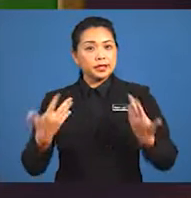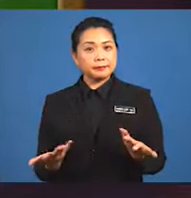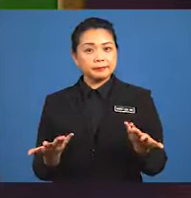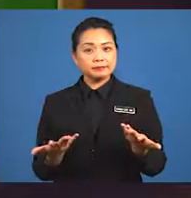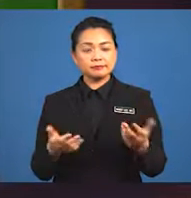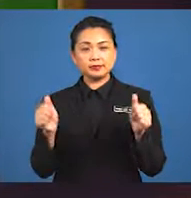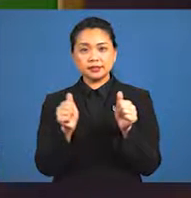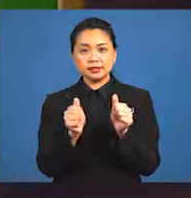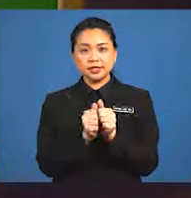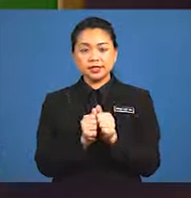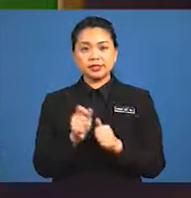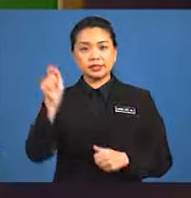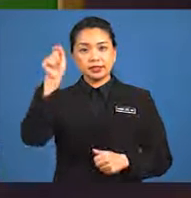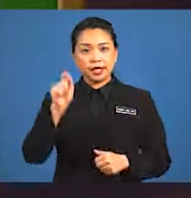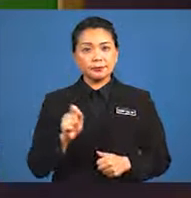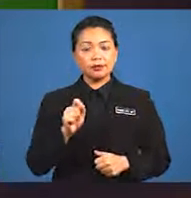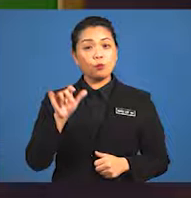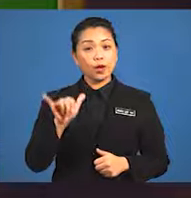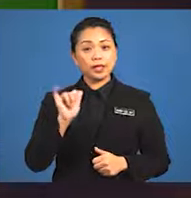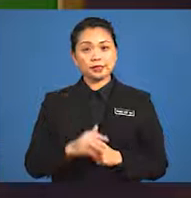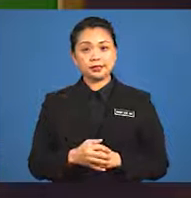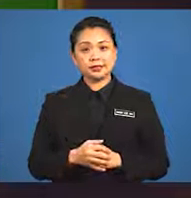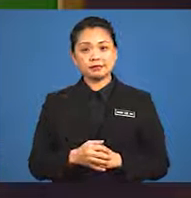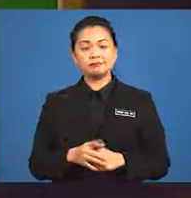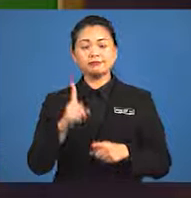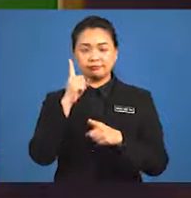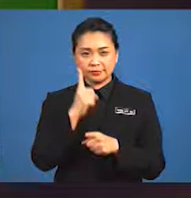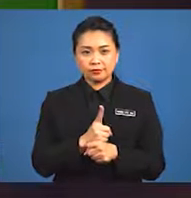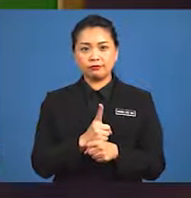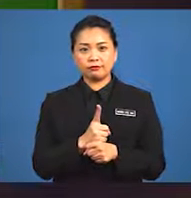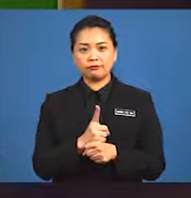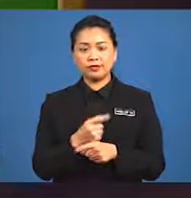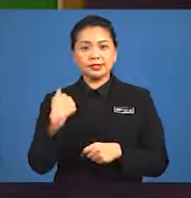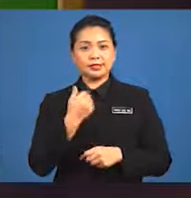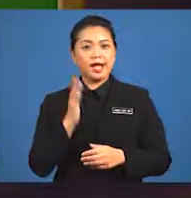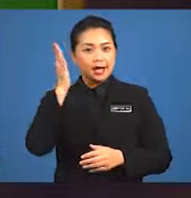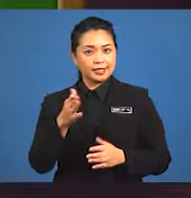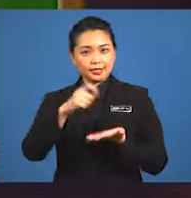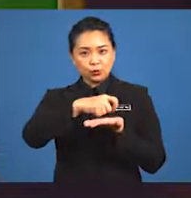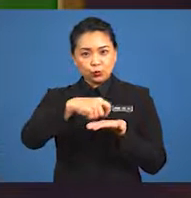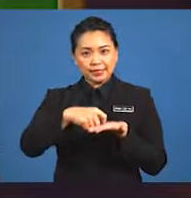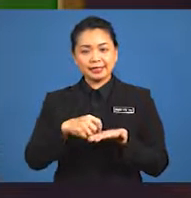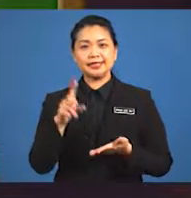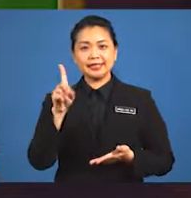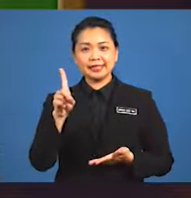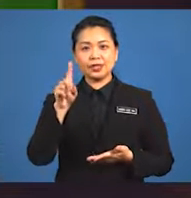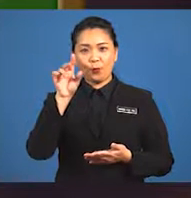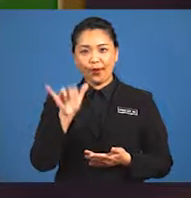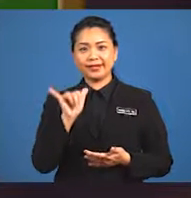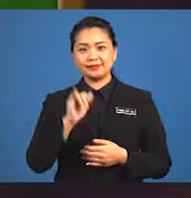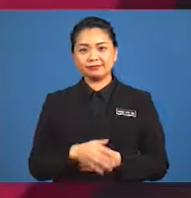jika kita kamirkan terhadap y? Betul, maka kita akan tulis sebagai dy.